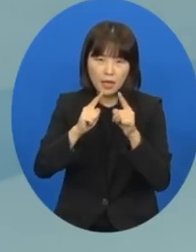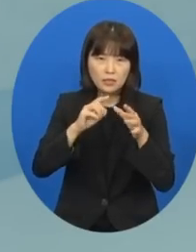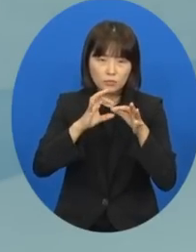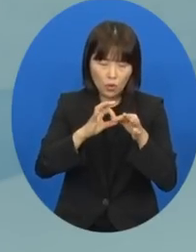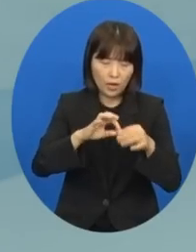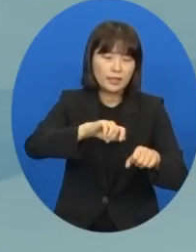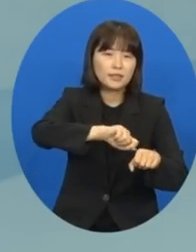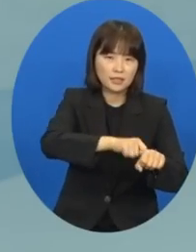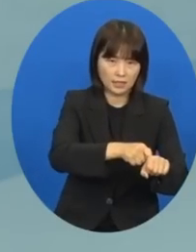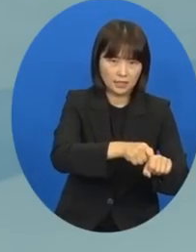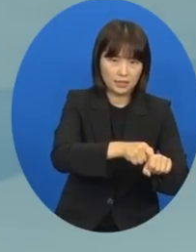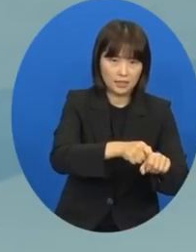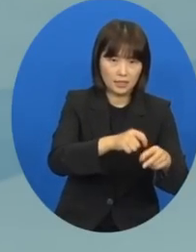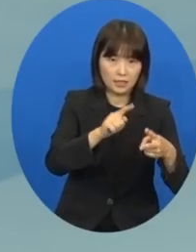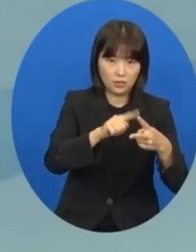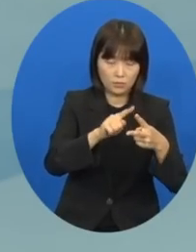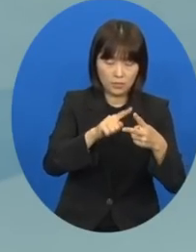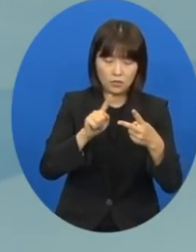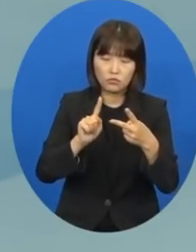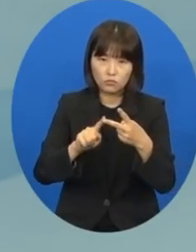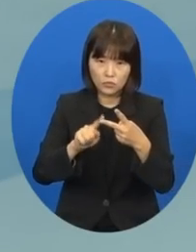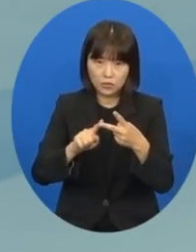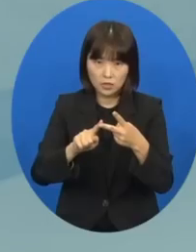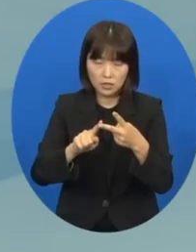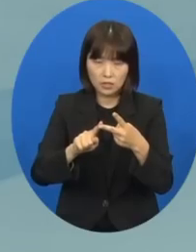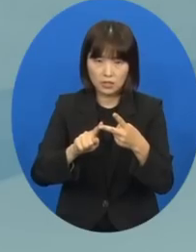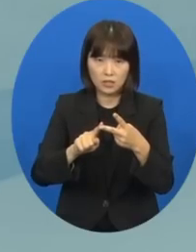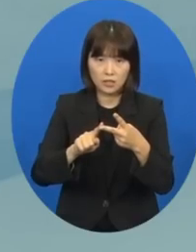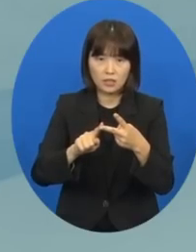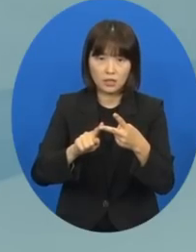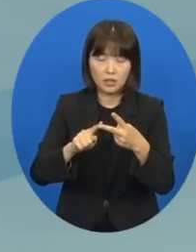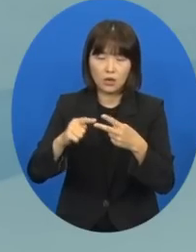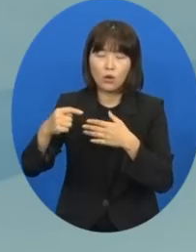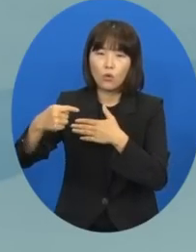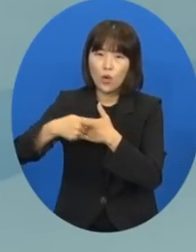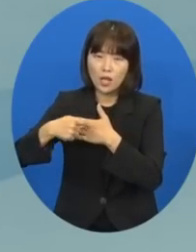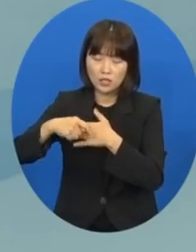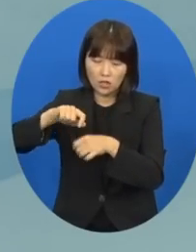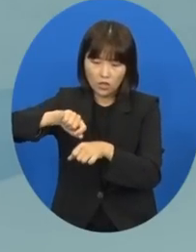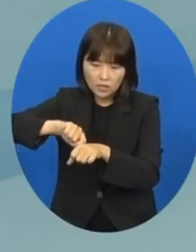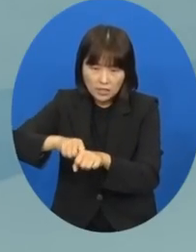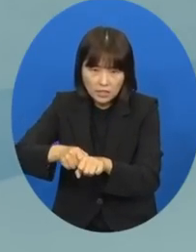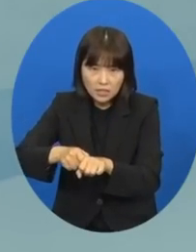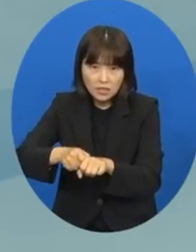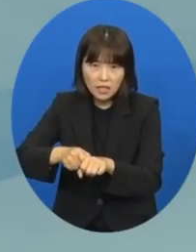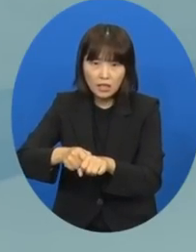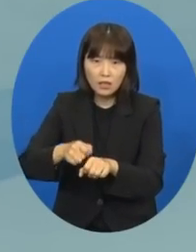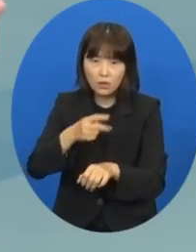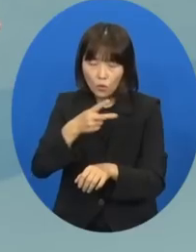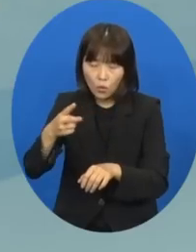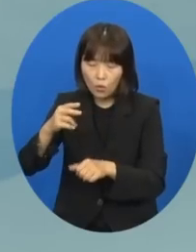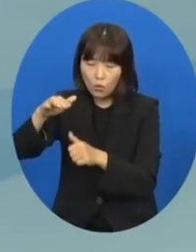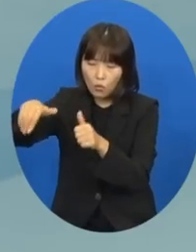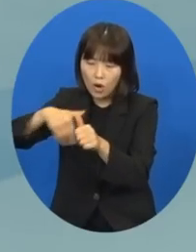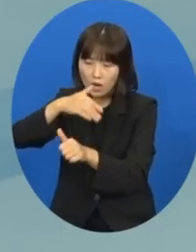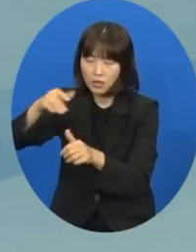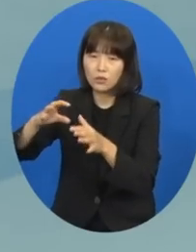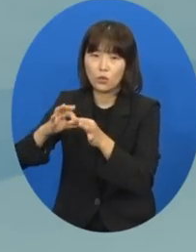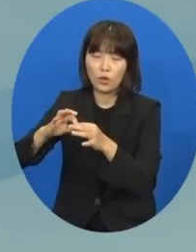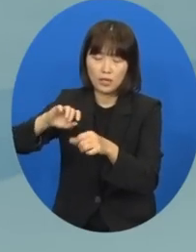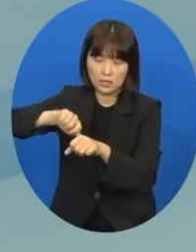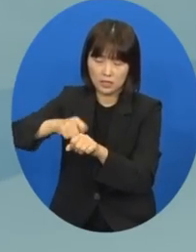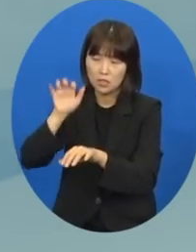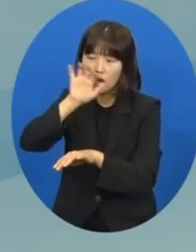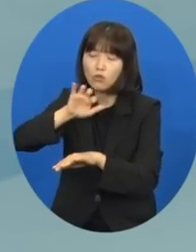번째입니다. 이제 그리고 두 번째, 이것이 안 되면 두 번째인데 두 번째는 외적 징계 혹은 환경을 통한 징계, 훈련이